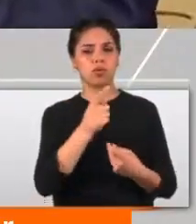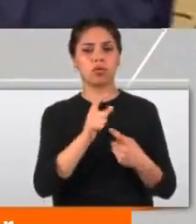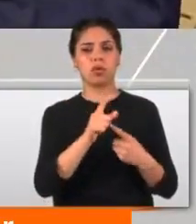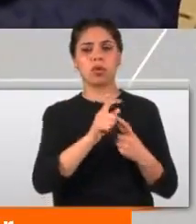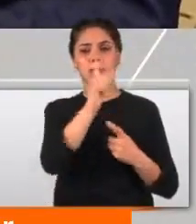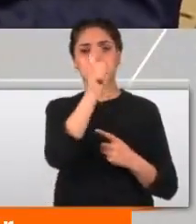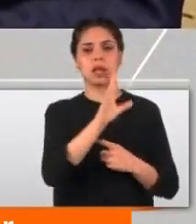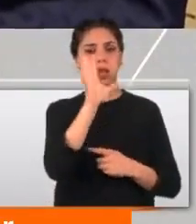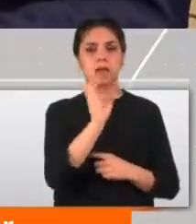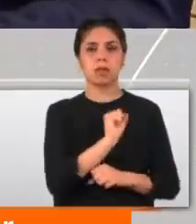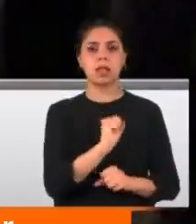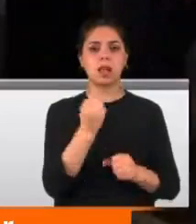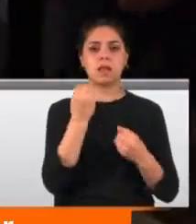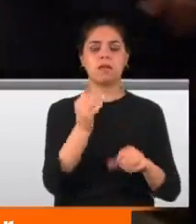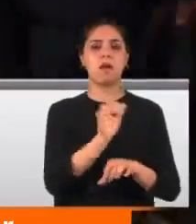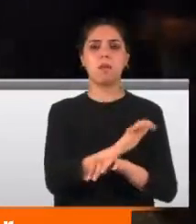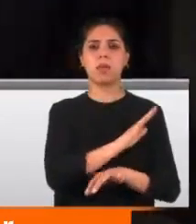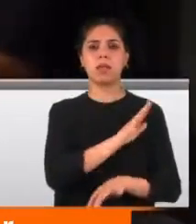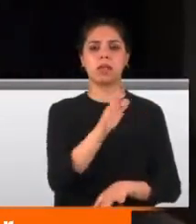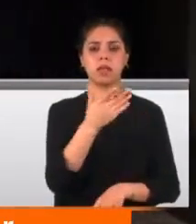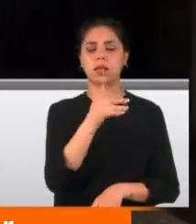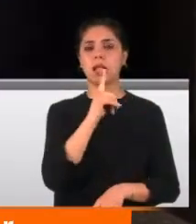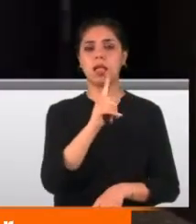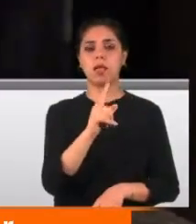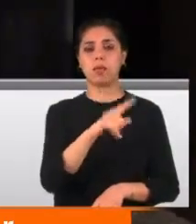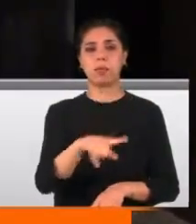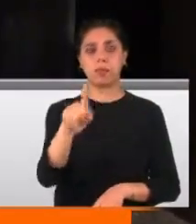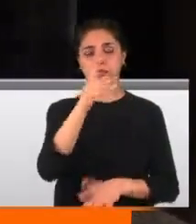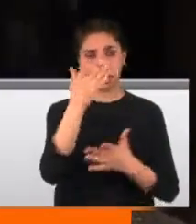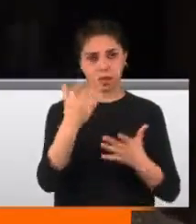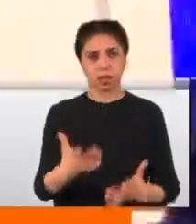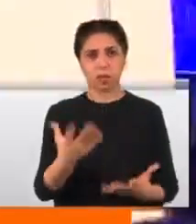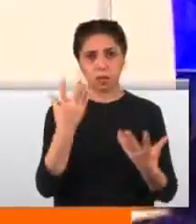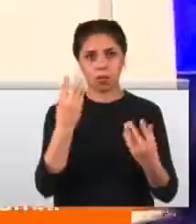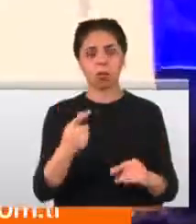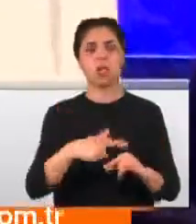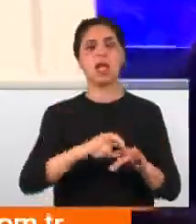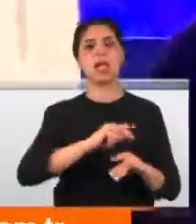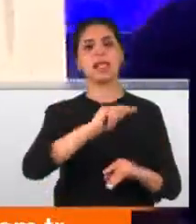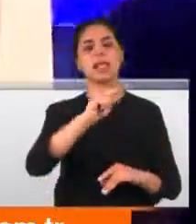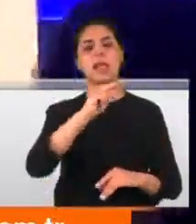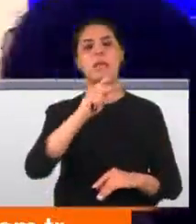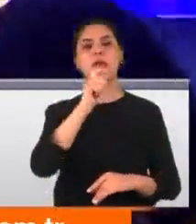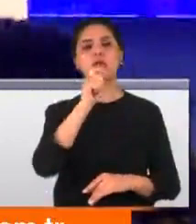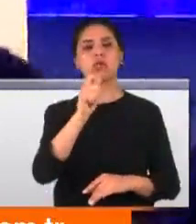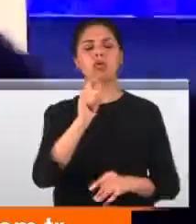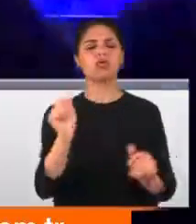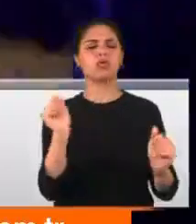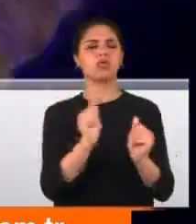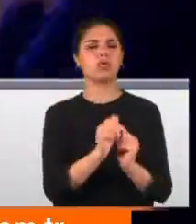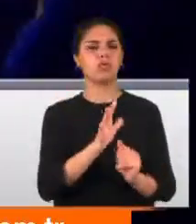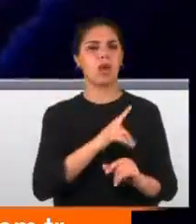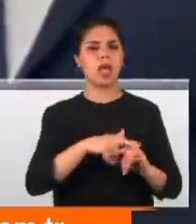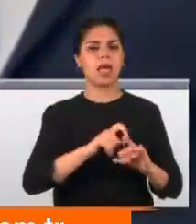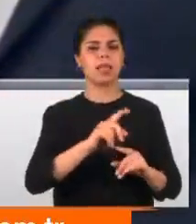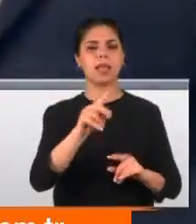burnunu kanatmıştı cezaevinde kardeşim? Tüm taleplerini Kılıçdaroğlu'na kabul ettiren HDP de vaatlerde vites yükseltti.